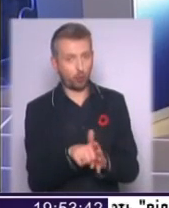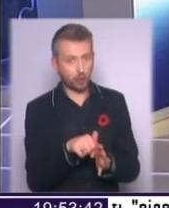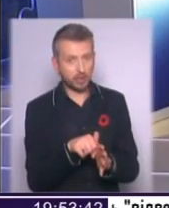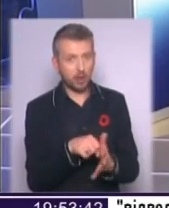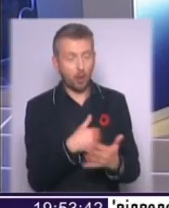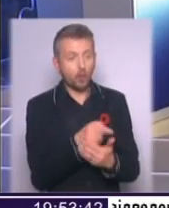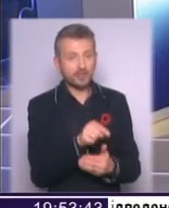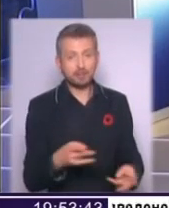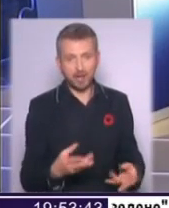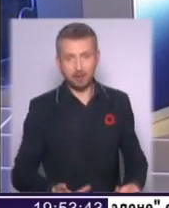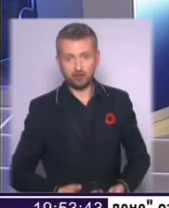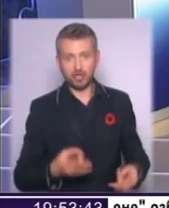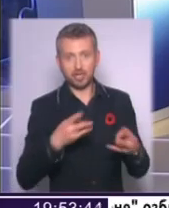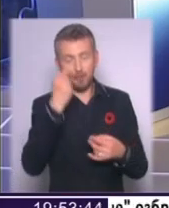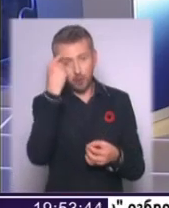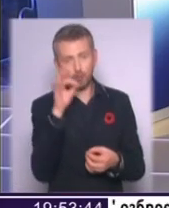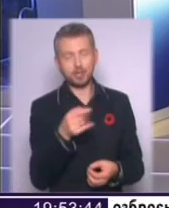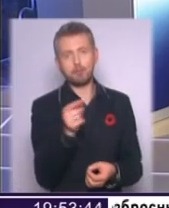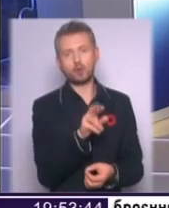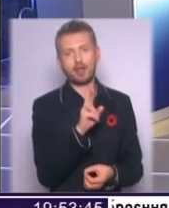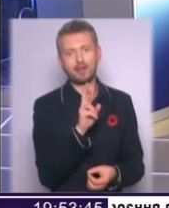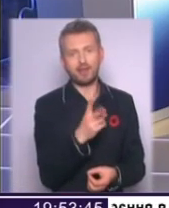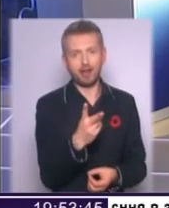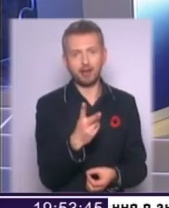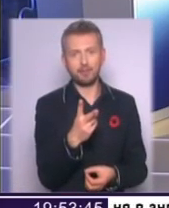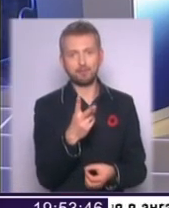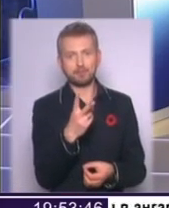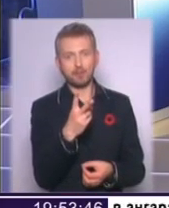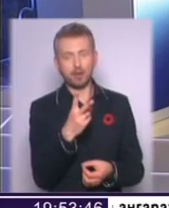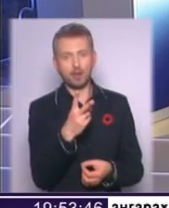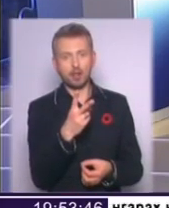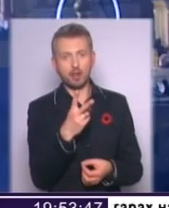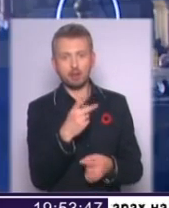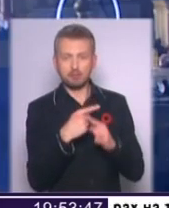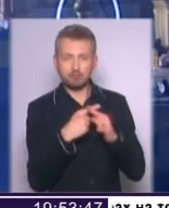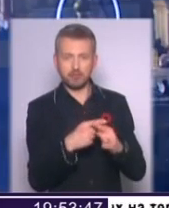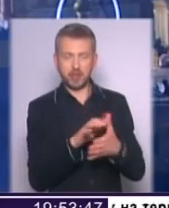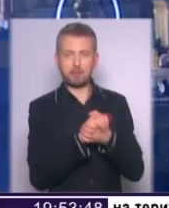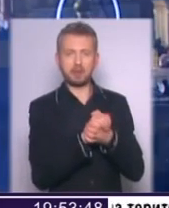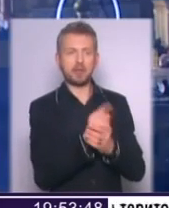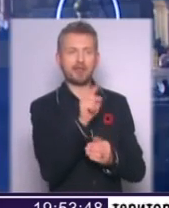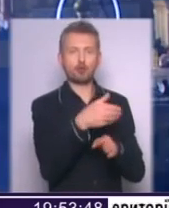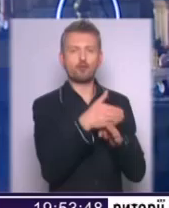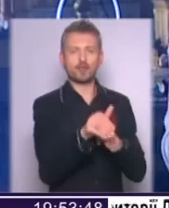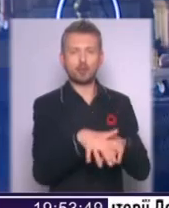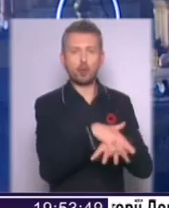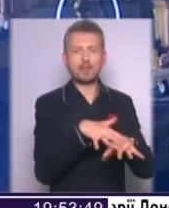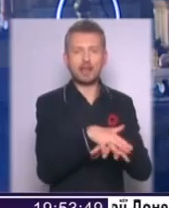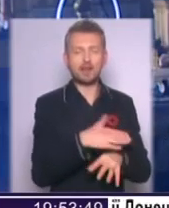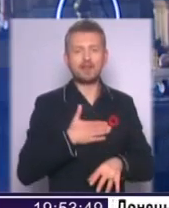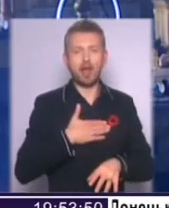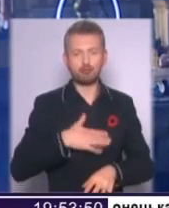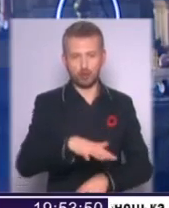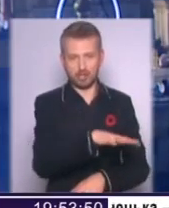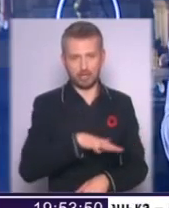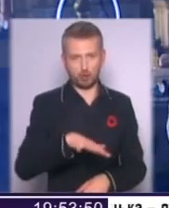цим треба жити. І треба думати про те, як іти на примирення з тою частиною населення нашої